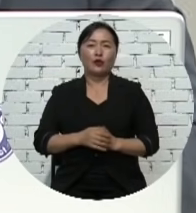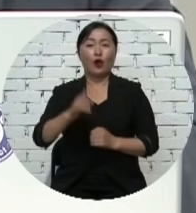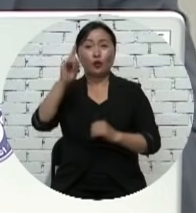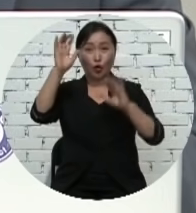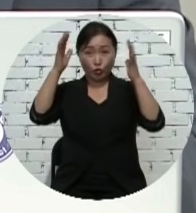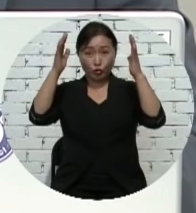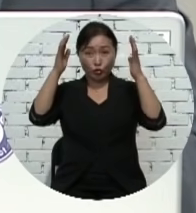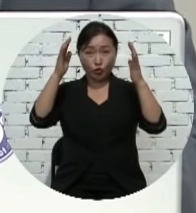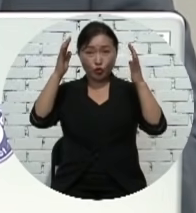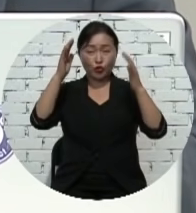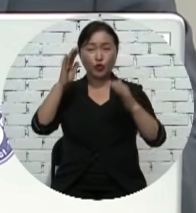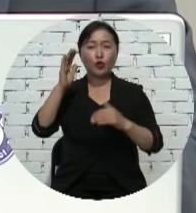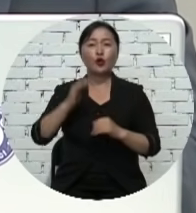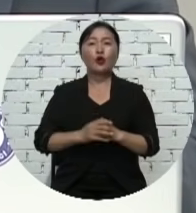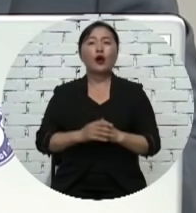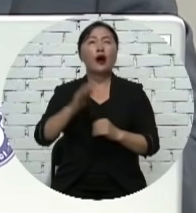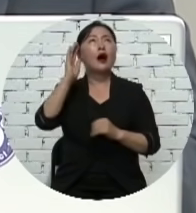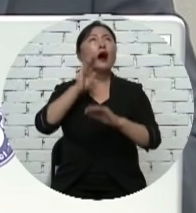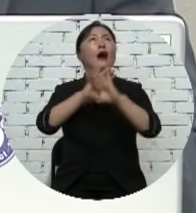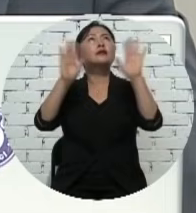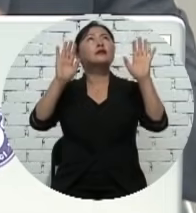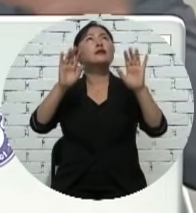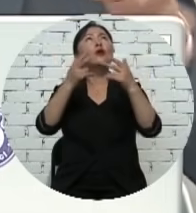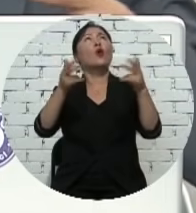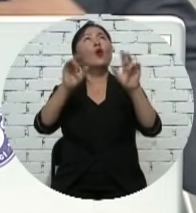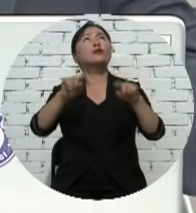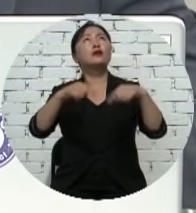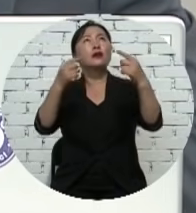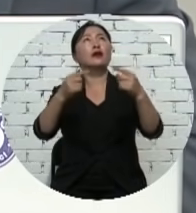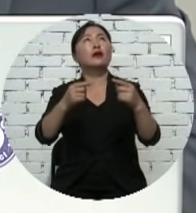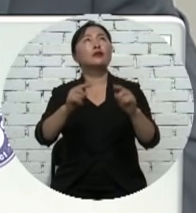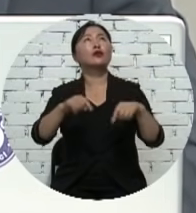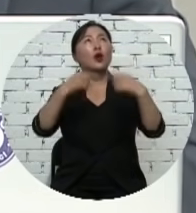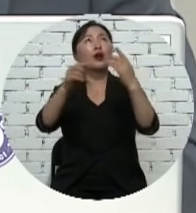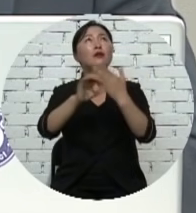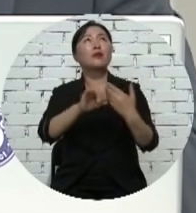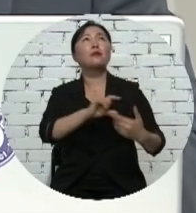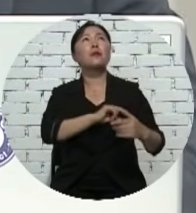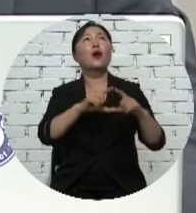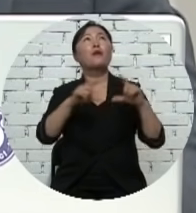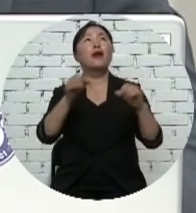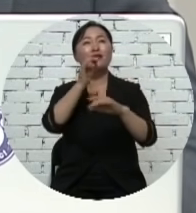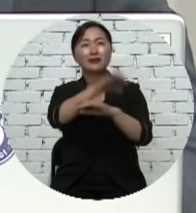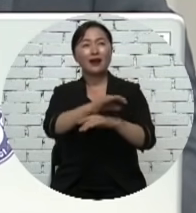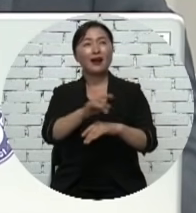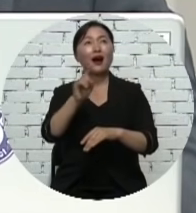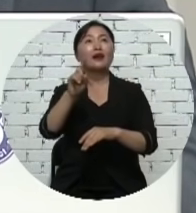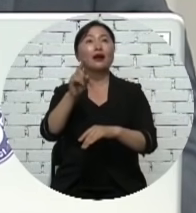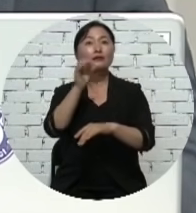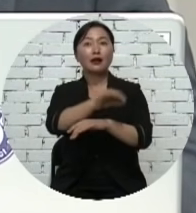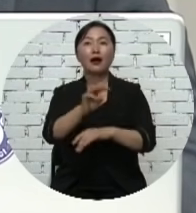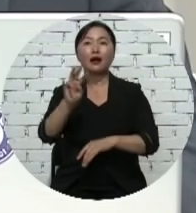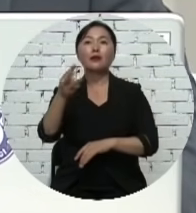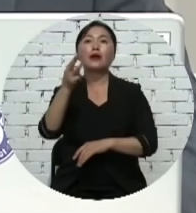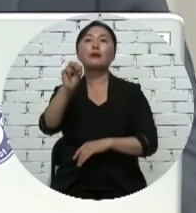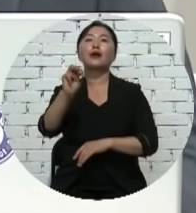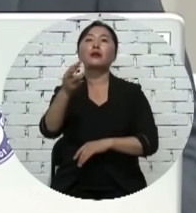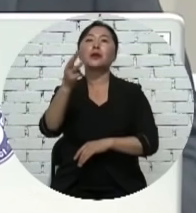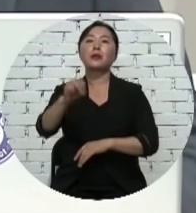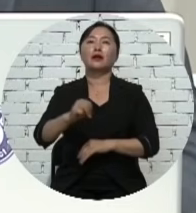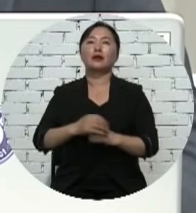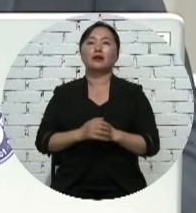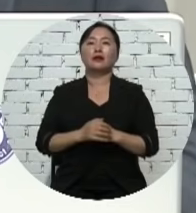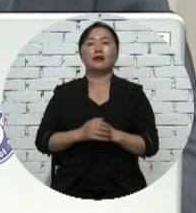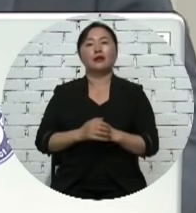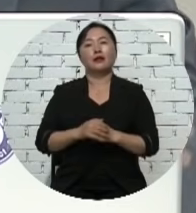그런데 하늘궁을 통해서 백궁을 들어가는데 거기를 들어가려면 명패를 사야지 들어갈 수 있어요. 그 명패 하나 가격이 300만 원입니다. 그거를